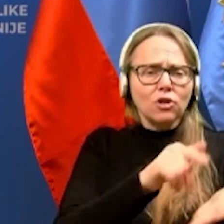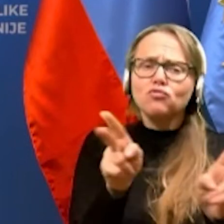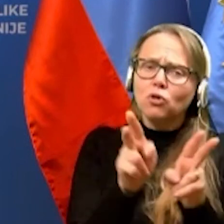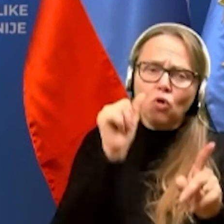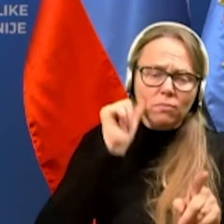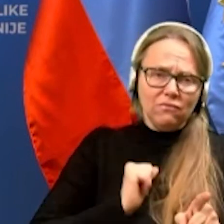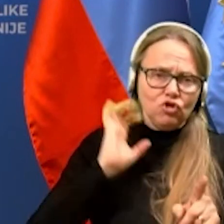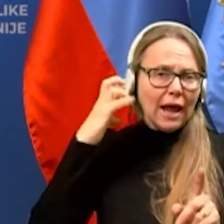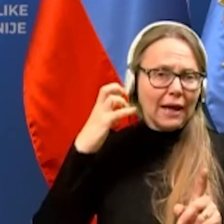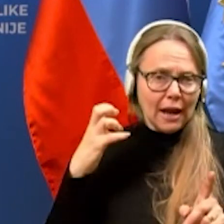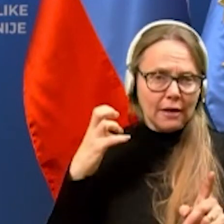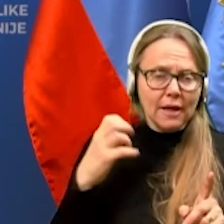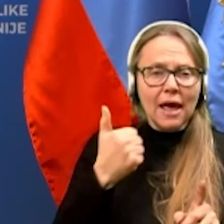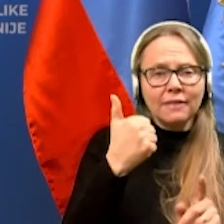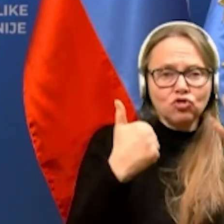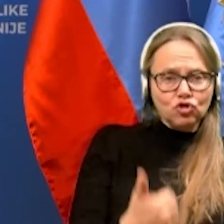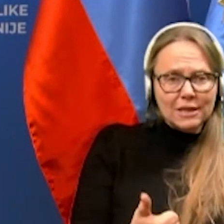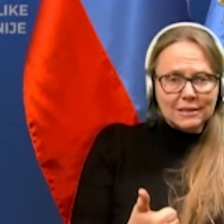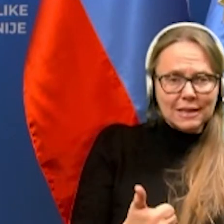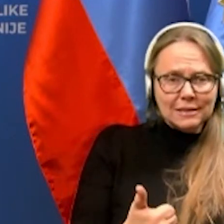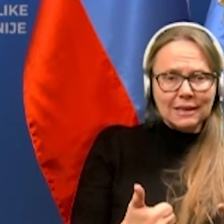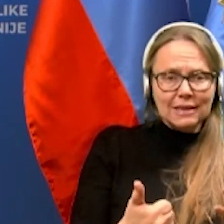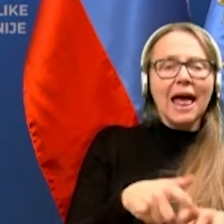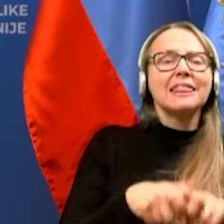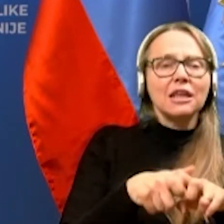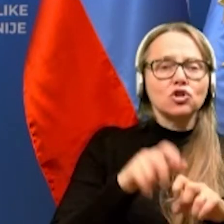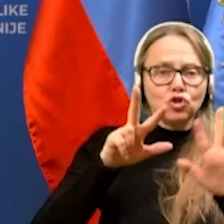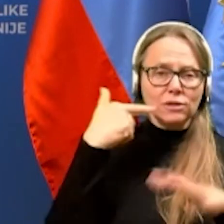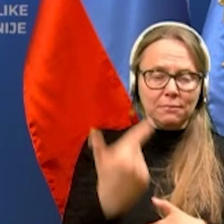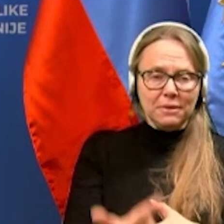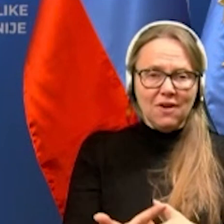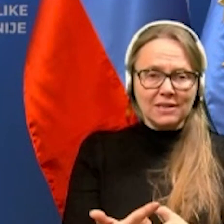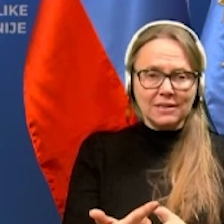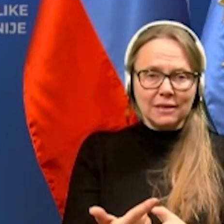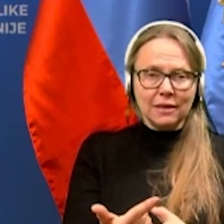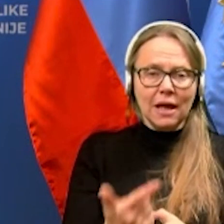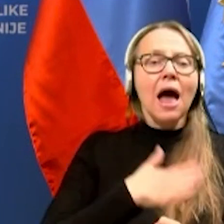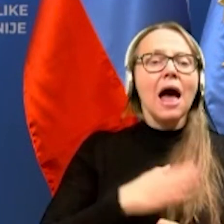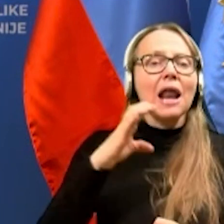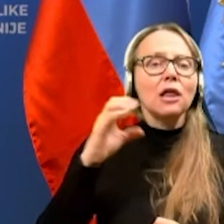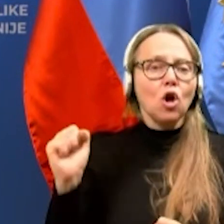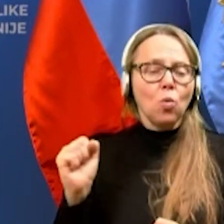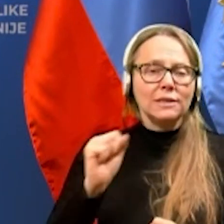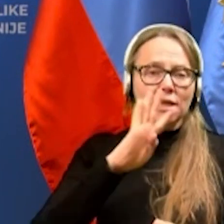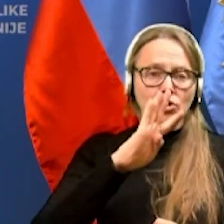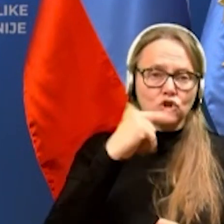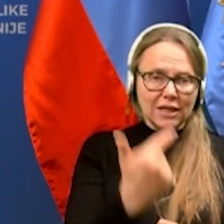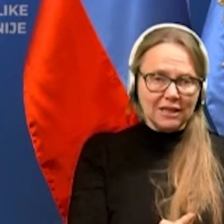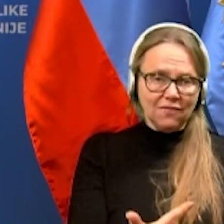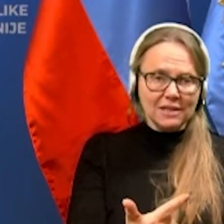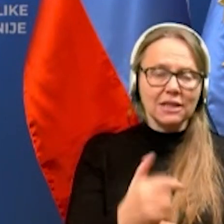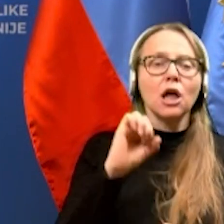V Kranju 61, v Tržiču 28, v Radovljici 24,